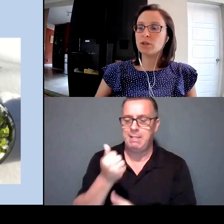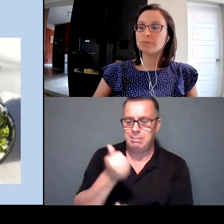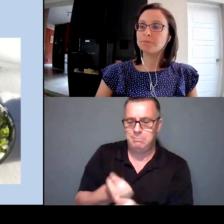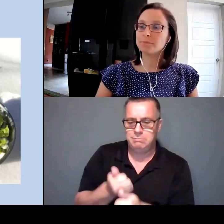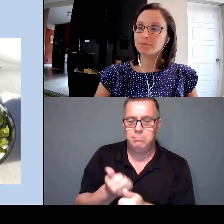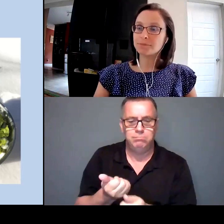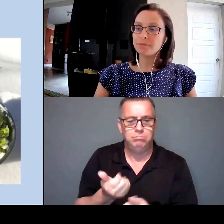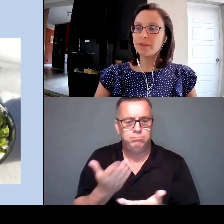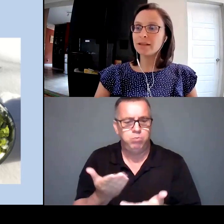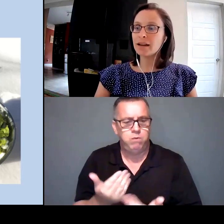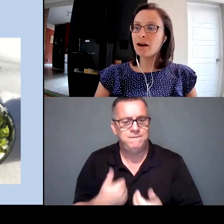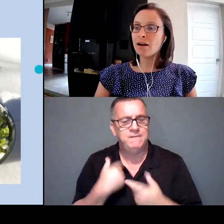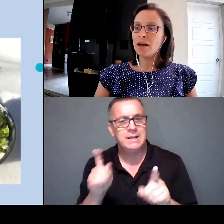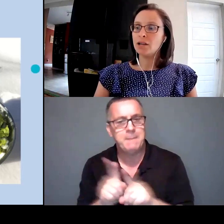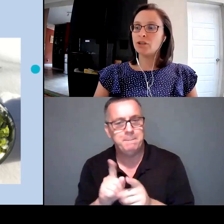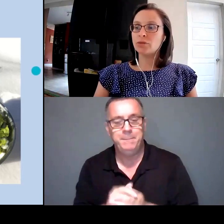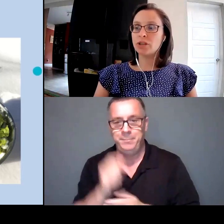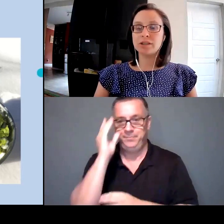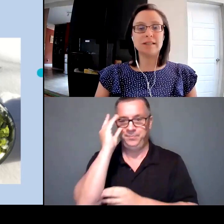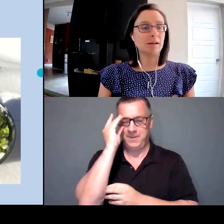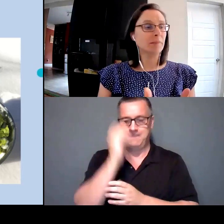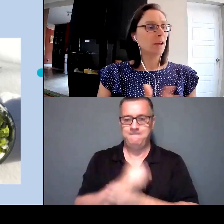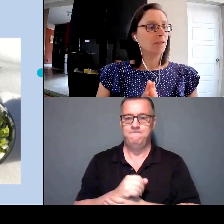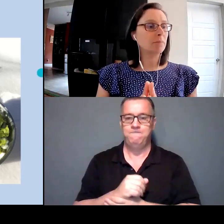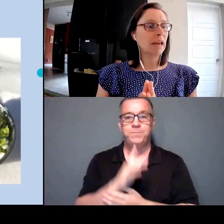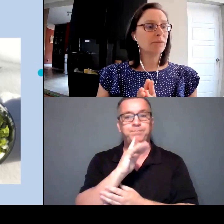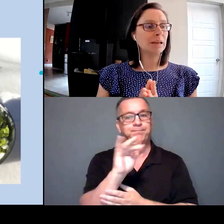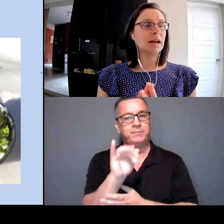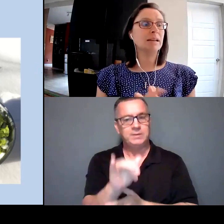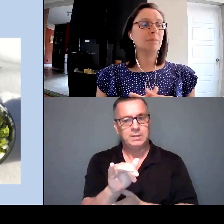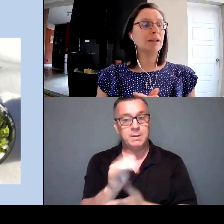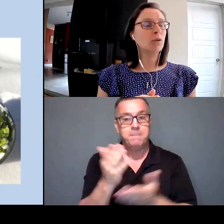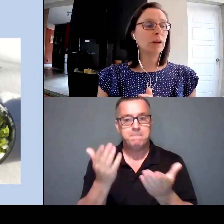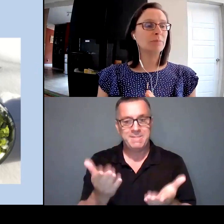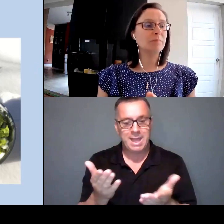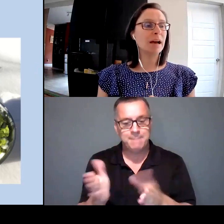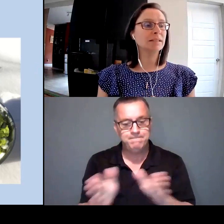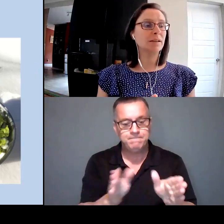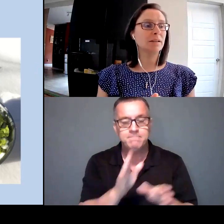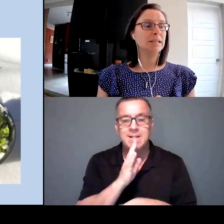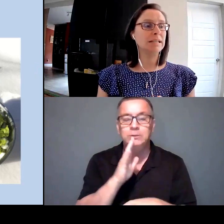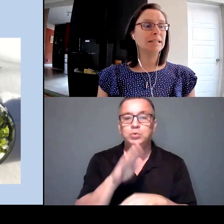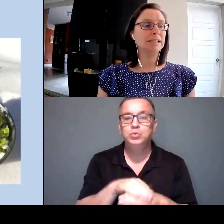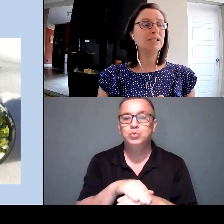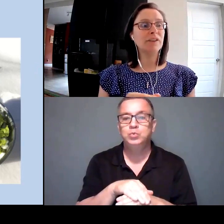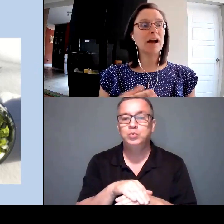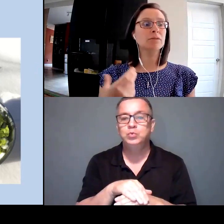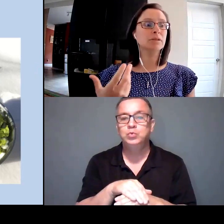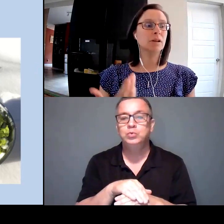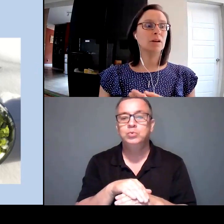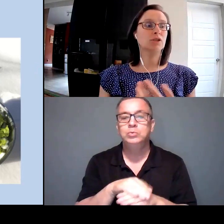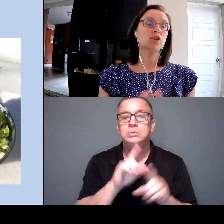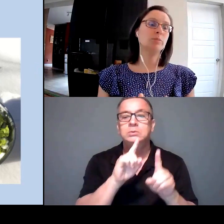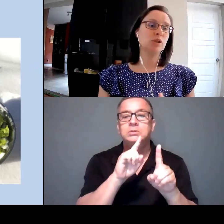comme ça. D'accord? Donc, c'est ça. Bref, maintenant, parlons rapidement des